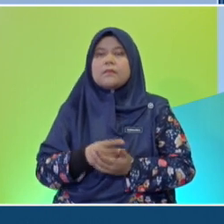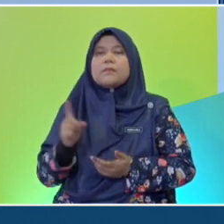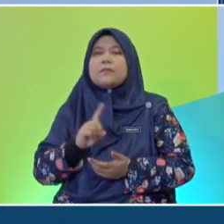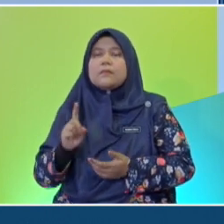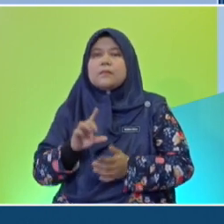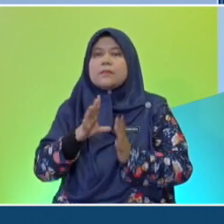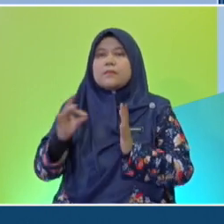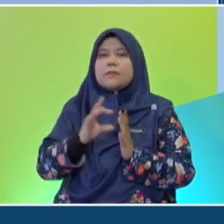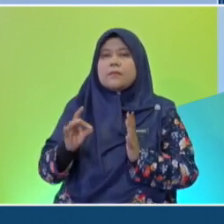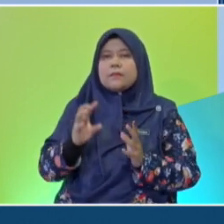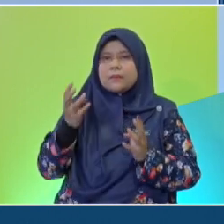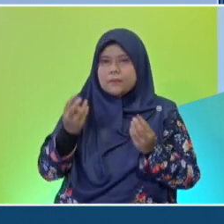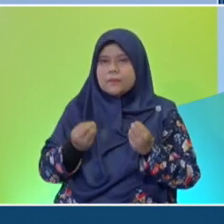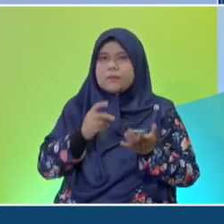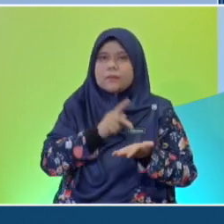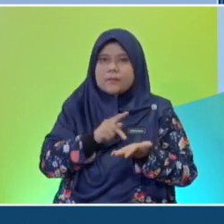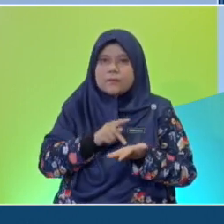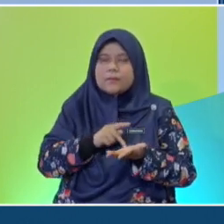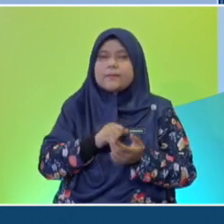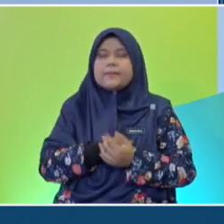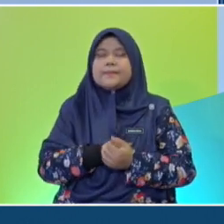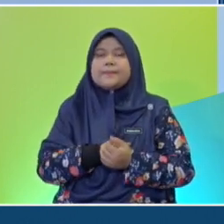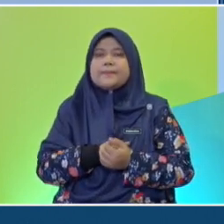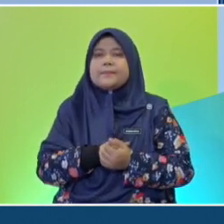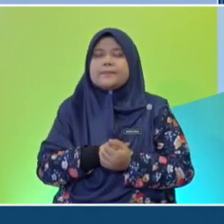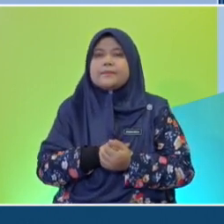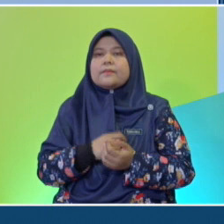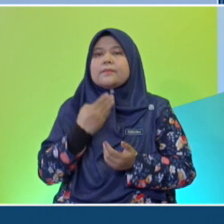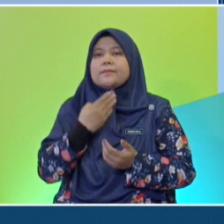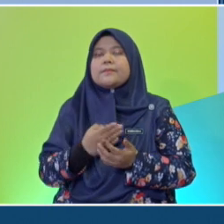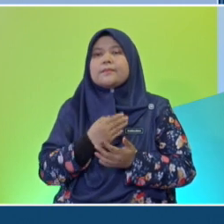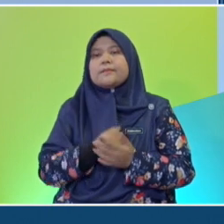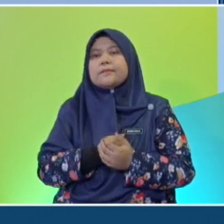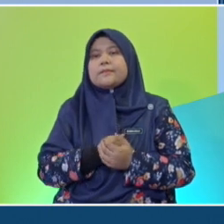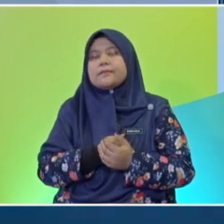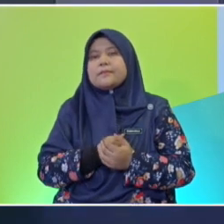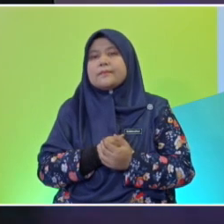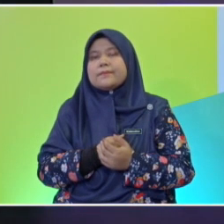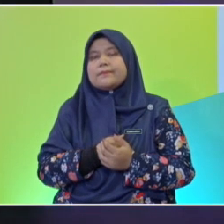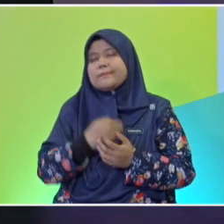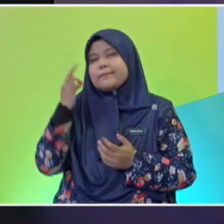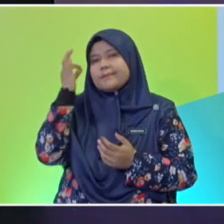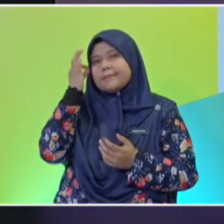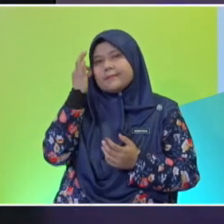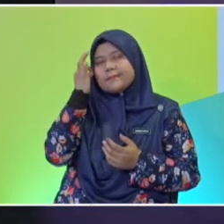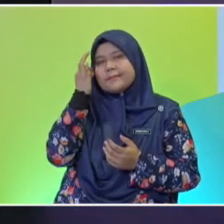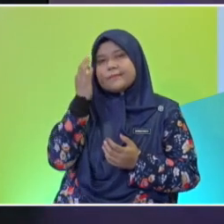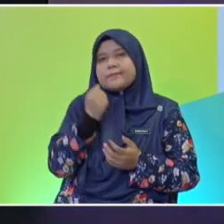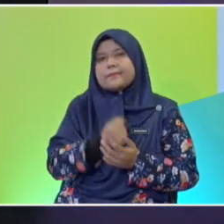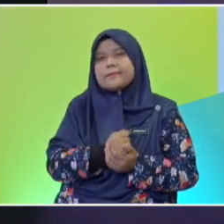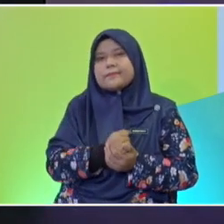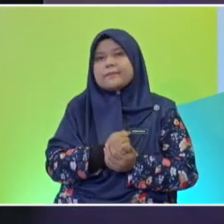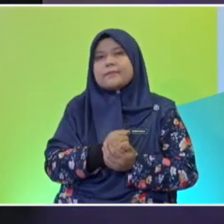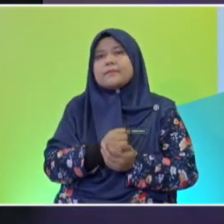yang mana oke baik agak-agak lah oke kita lihat Tunjukkan nah